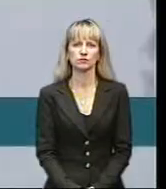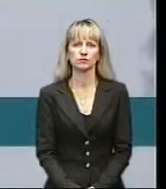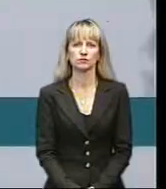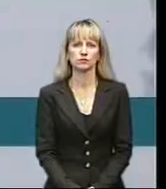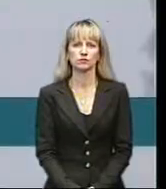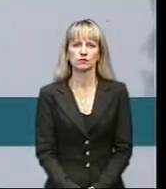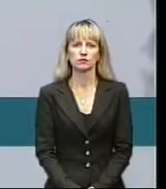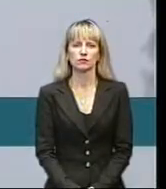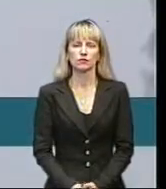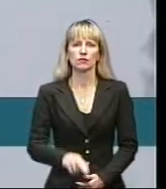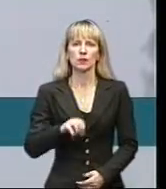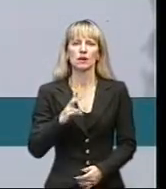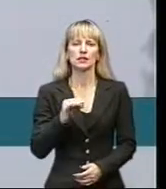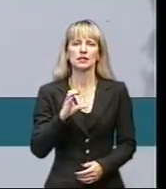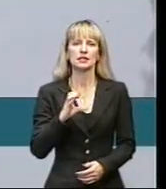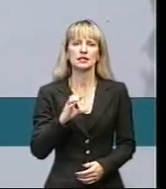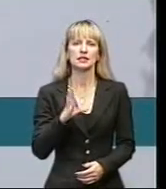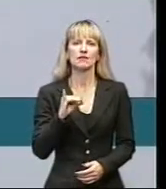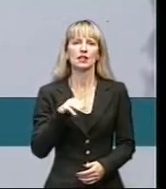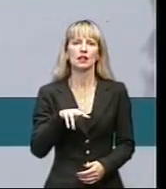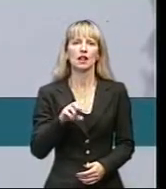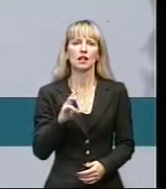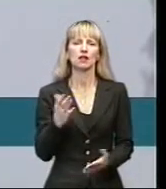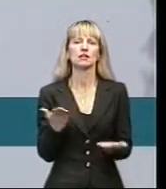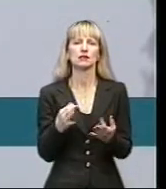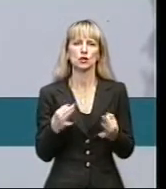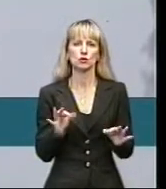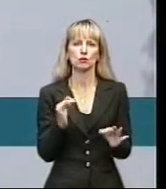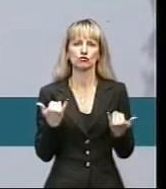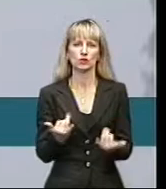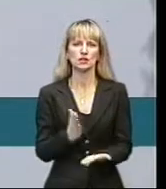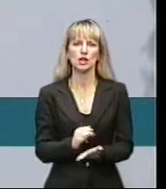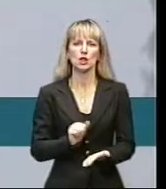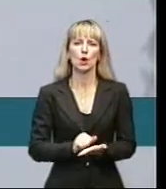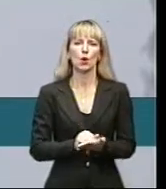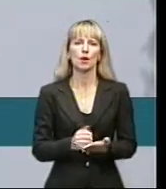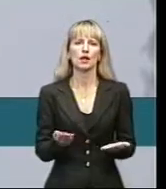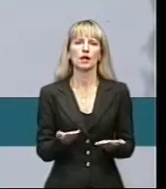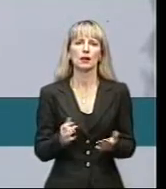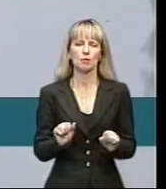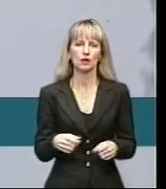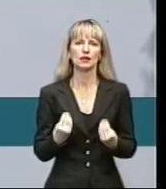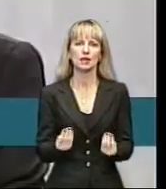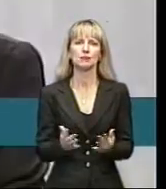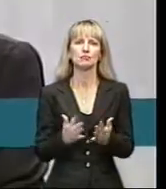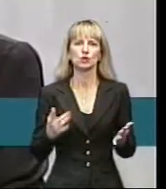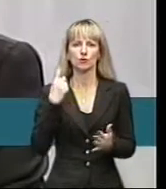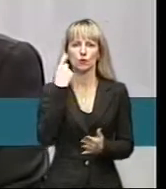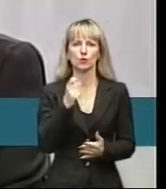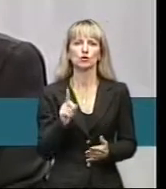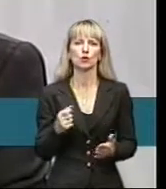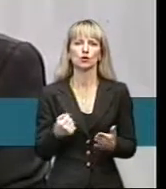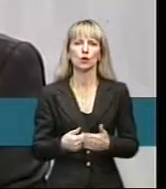Пані Світлано, наскільки доступними зараз є документи, які б могли дати більшу інформації